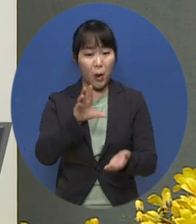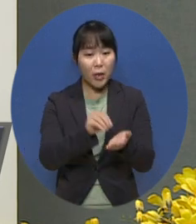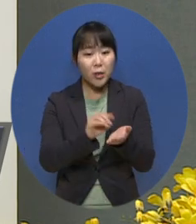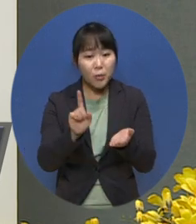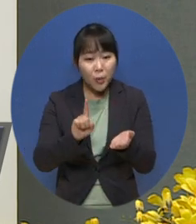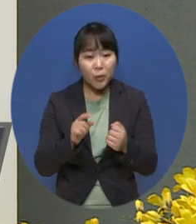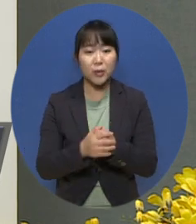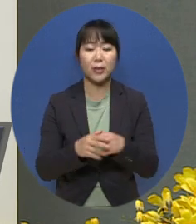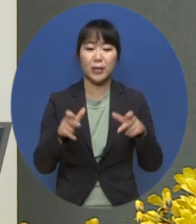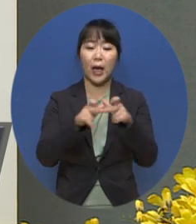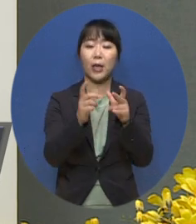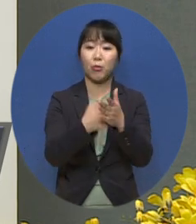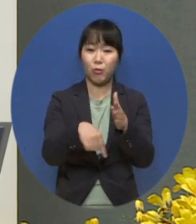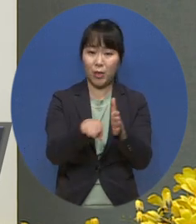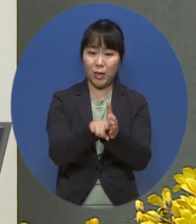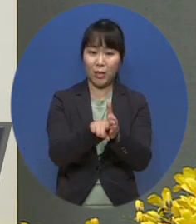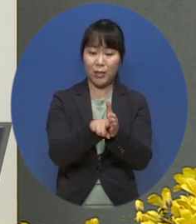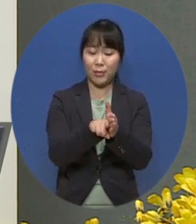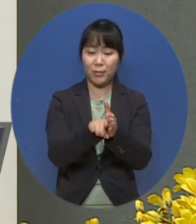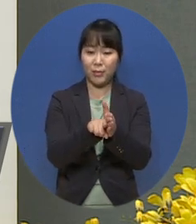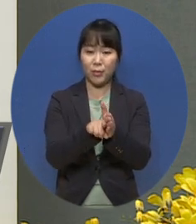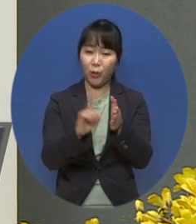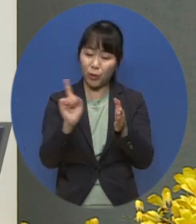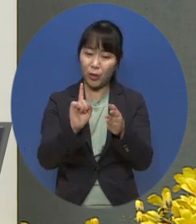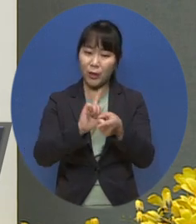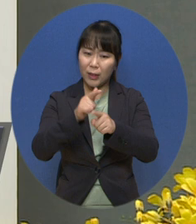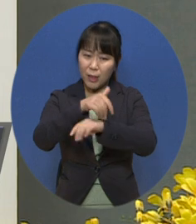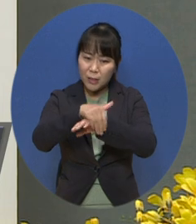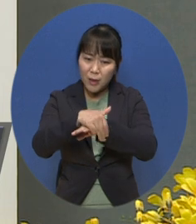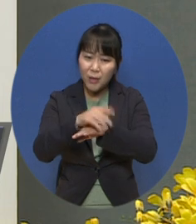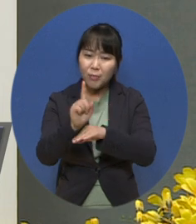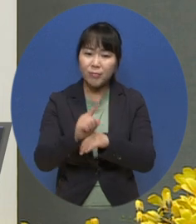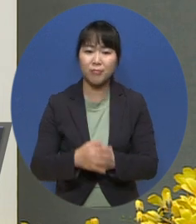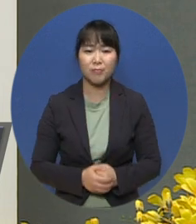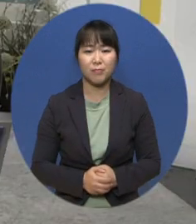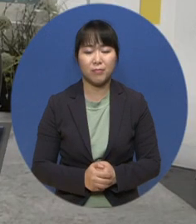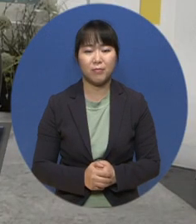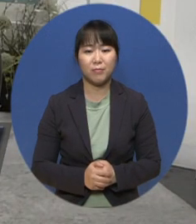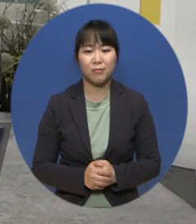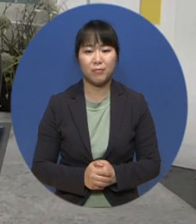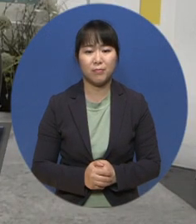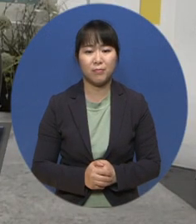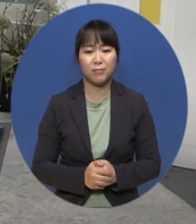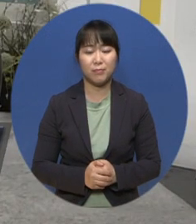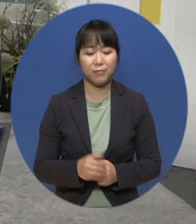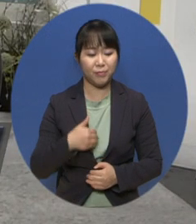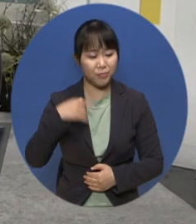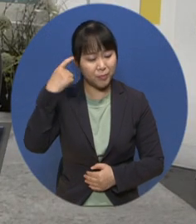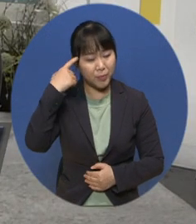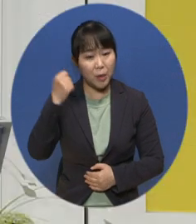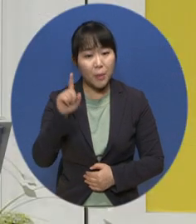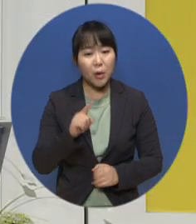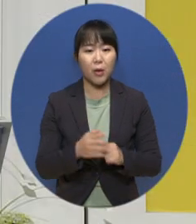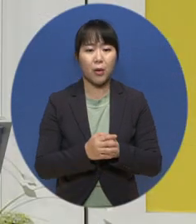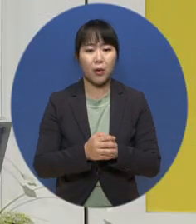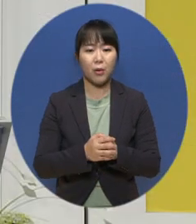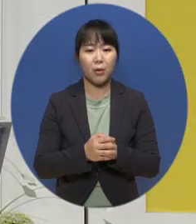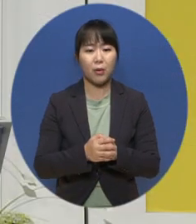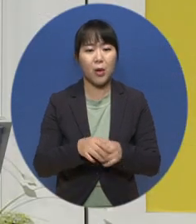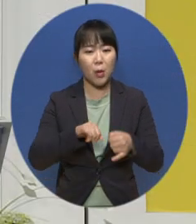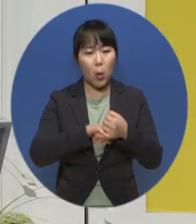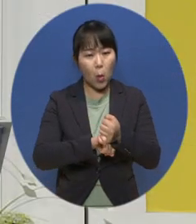지금 장애인들을 위한 예 어떤 대책이 뭐라고 생각하시죠 이런 생각을 하고 있습니다 꼭 해야 될 일이 있다고